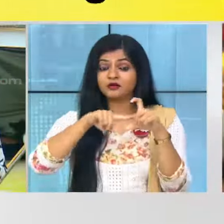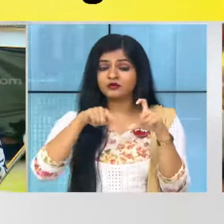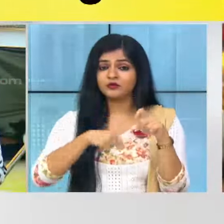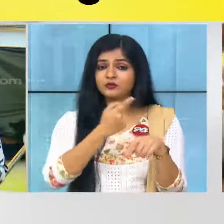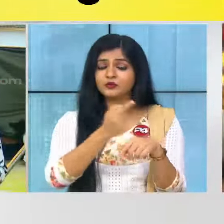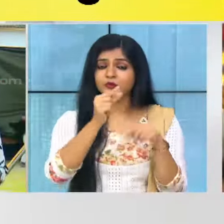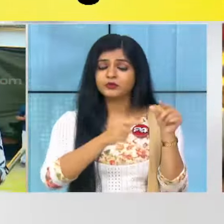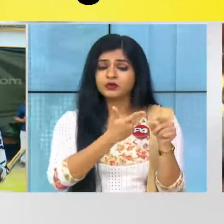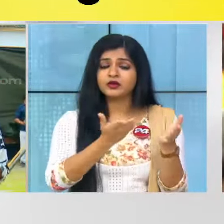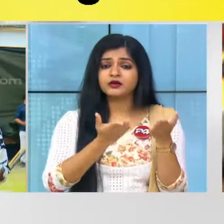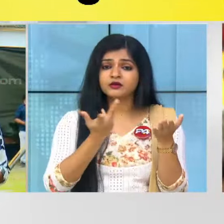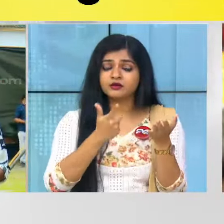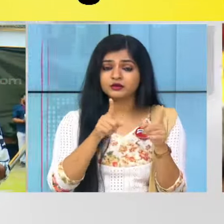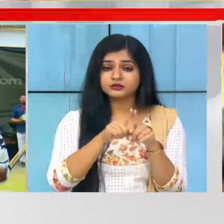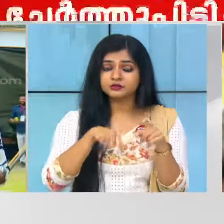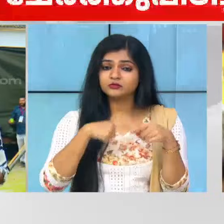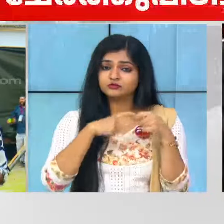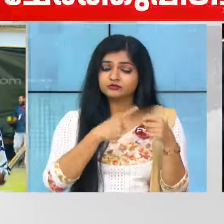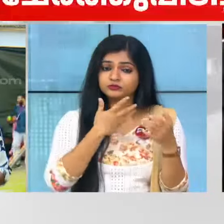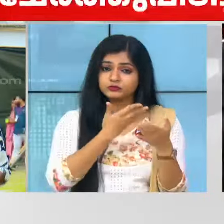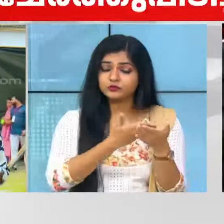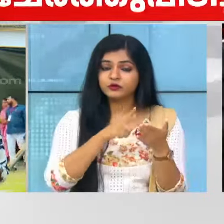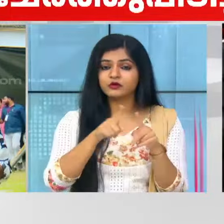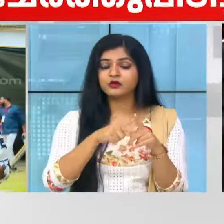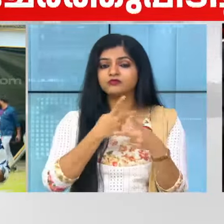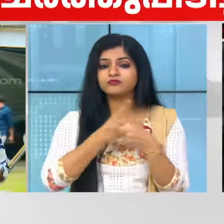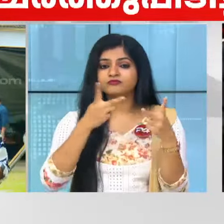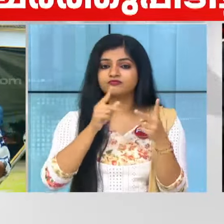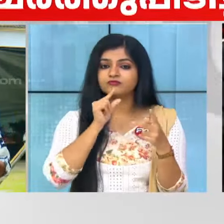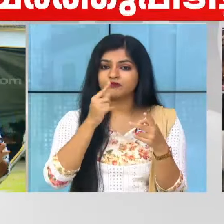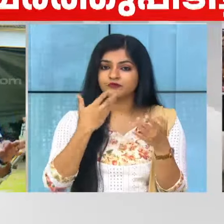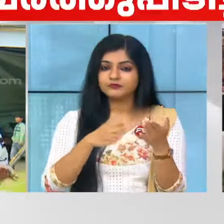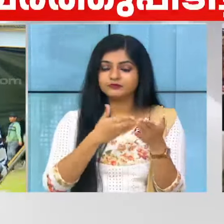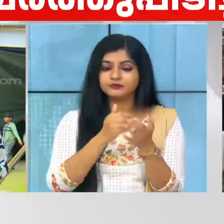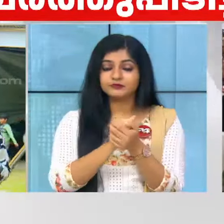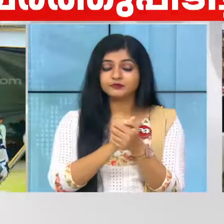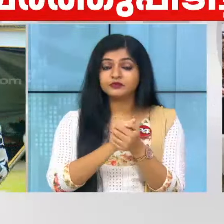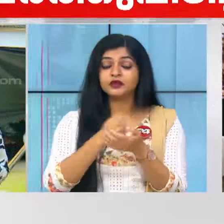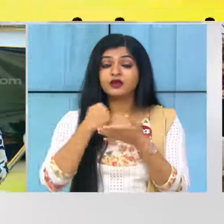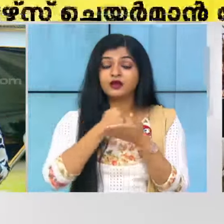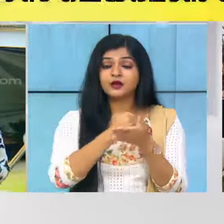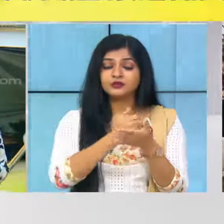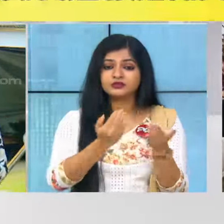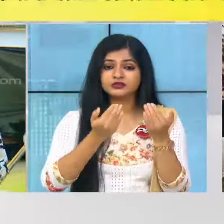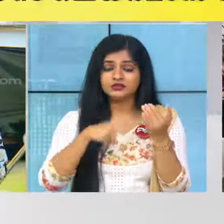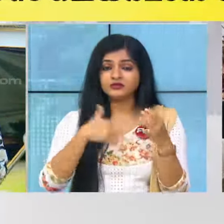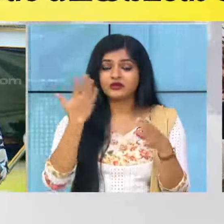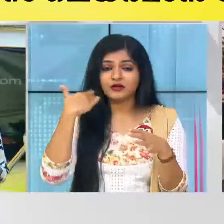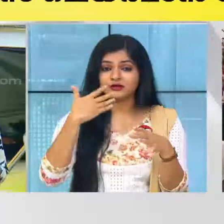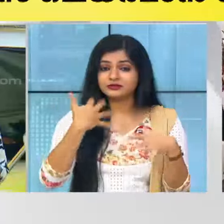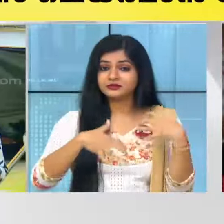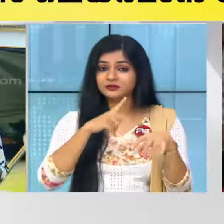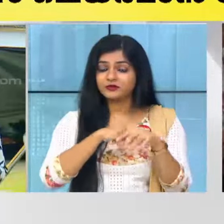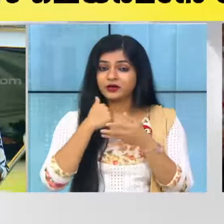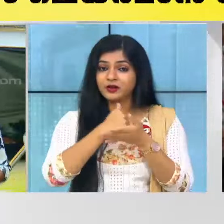എന്തൊക്കെയാണ് ആവശ്യമുള്ളത് അത്തരം കാര്യങ്ങളൊക്കെ പ്രഖ്യാപിക്കുകയും ചെയ്തിട്ടുണ്ടായിരുന്നു കൂടാതെ ഈ രക്ഷാപ്രവർത്തനത്തിന് നേതൃത്വം നൽകിയിട്ടുണ്ടായിരുന്ന വിവിധ വിവിധ